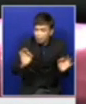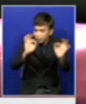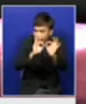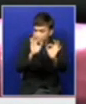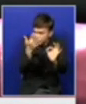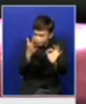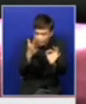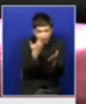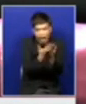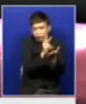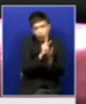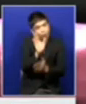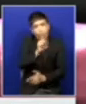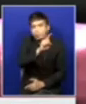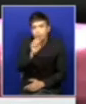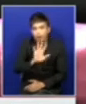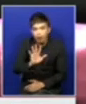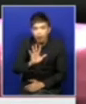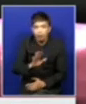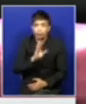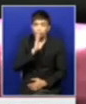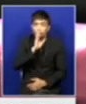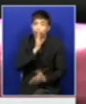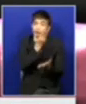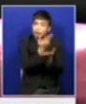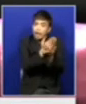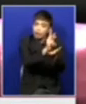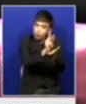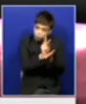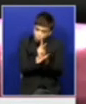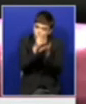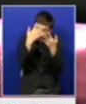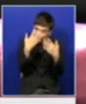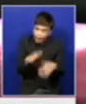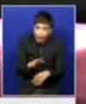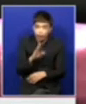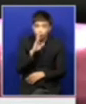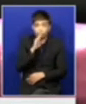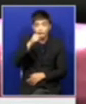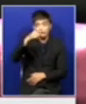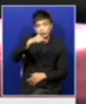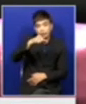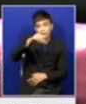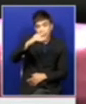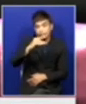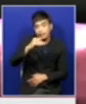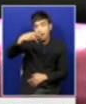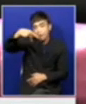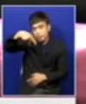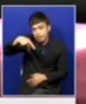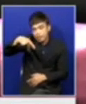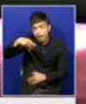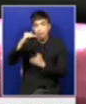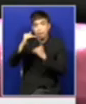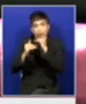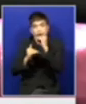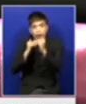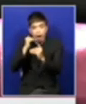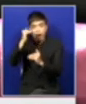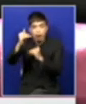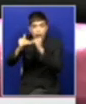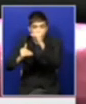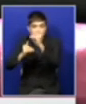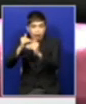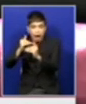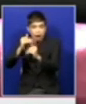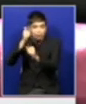การกู้ครั้งนี้แล้วรัฐบาลจะไม่สามารถสร้างความเติบโตของ GDP ได้ซึ่งจะนำมาสู่การกู้ที่เต็มเพดาน